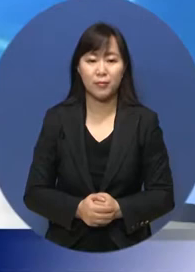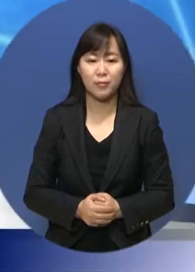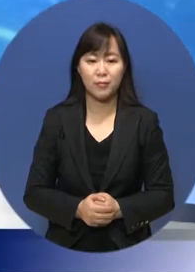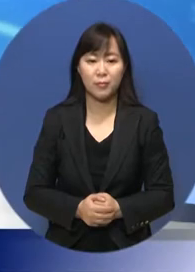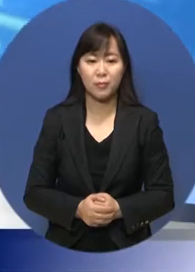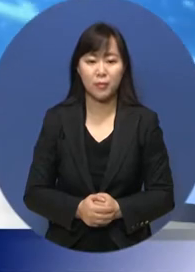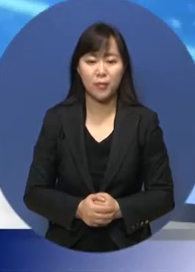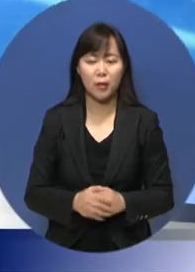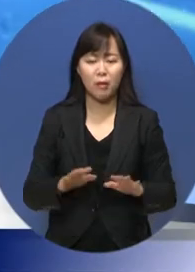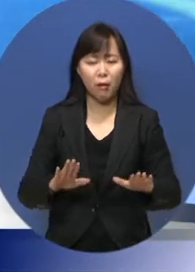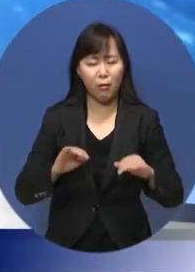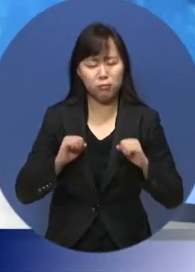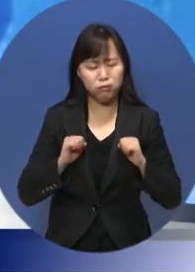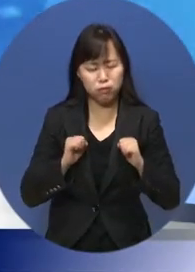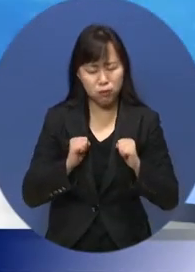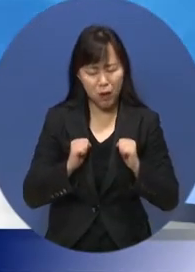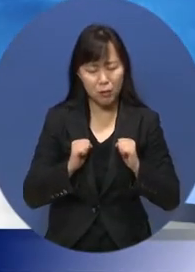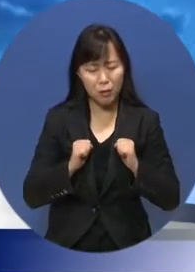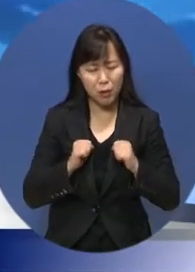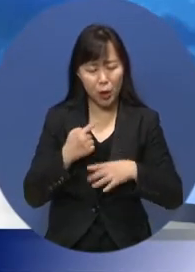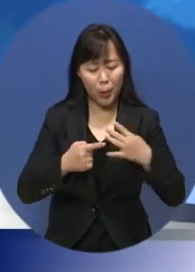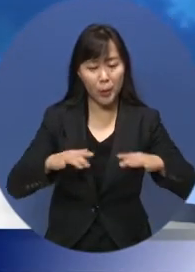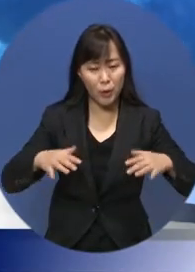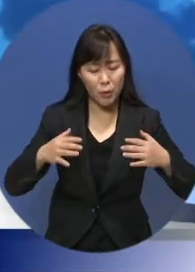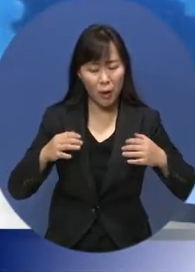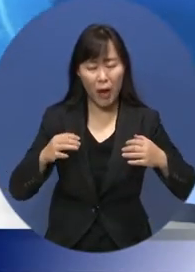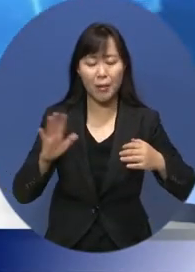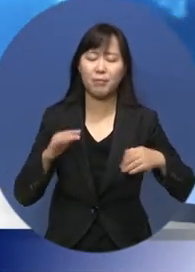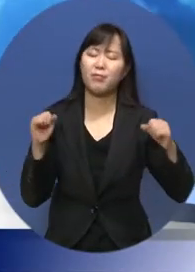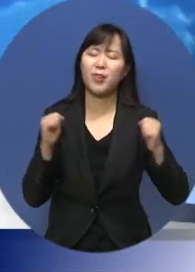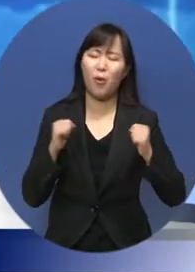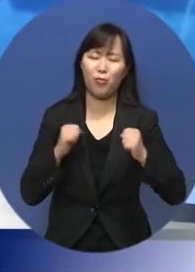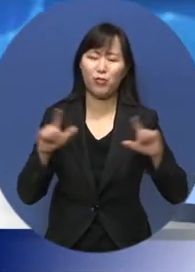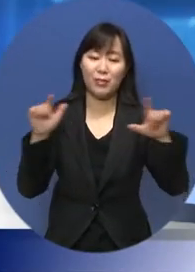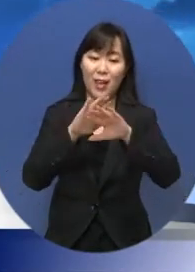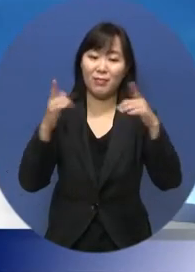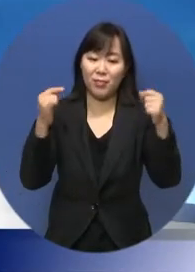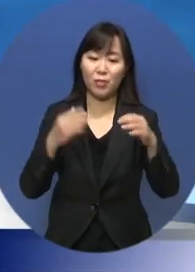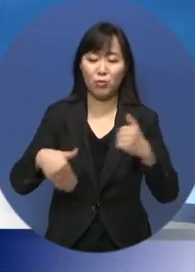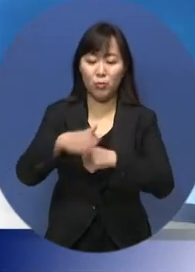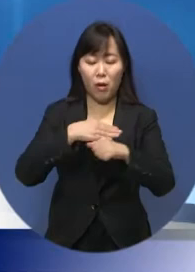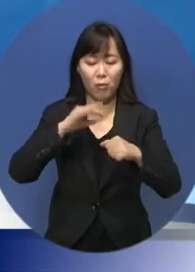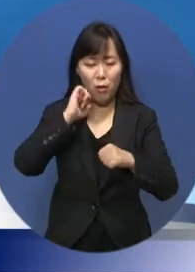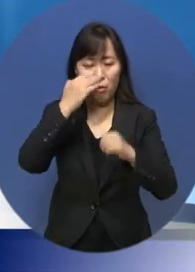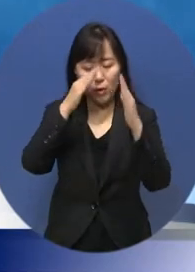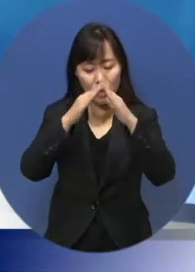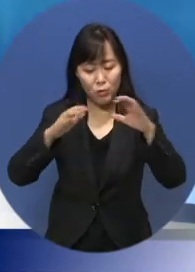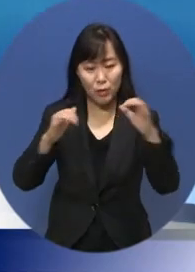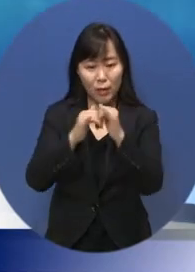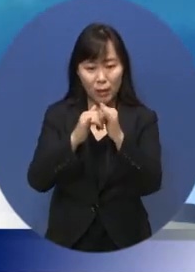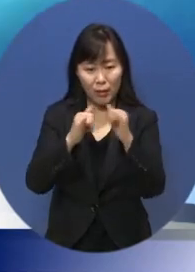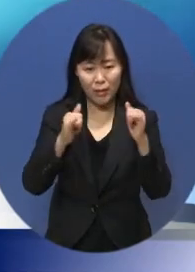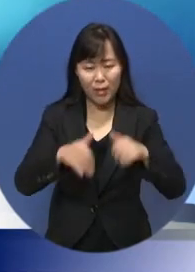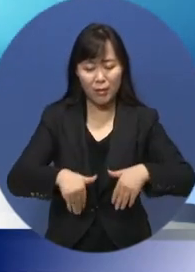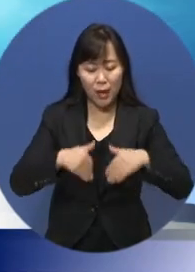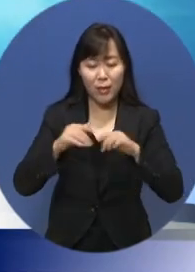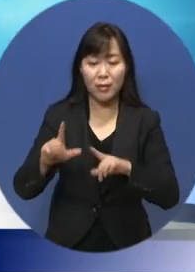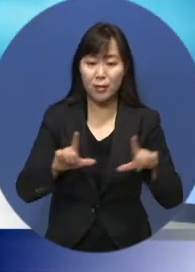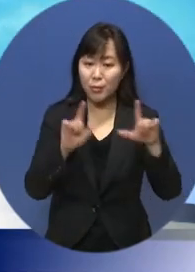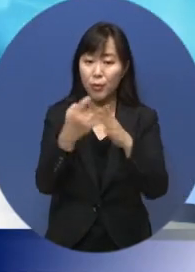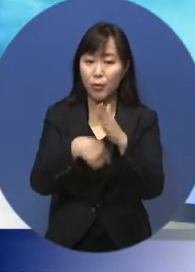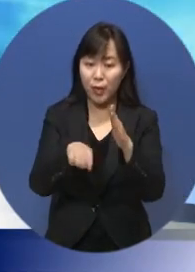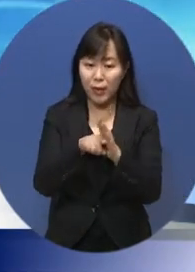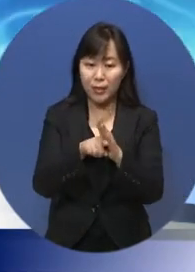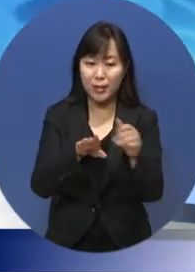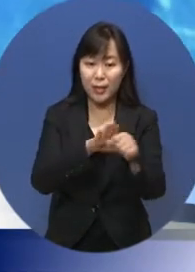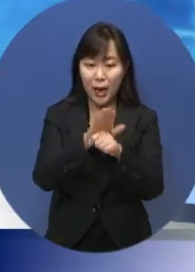벌써 몸이 움츠러드는 겨울 날씨가 찾아왔는데요. 주위 어려운 이웃들의 따뜻한 겨울 나기를 위한 사랑의